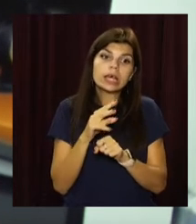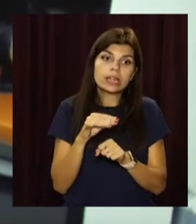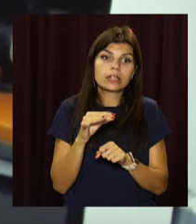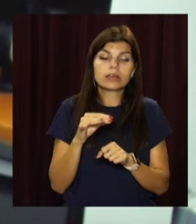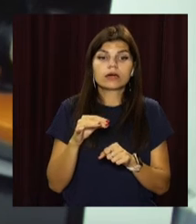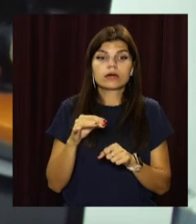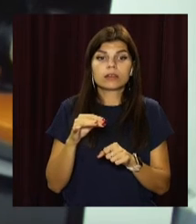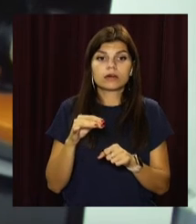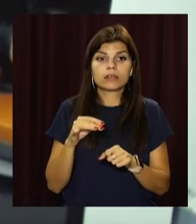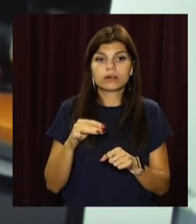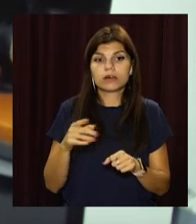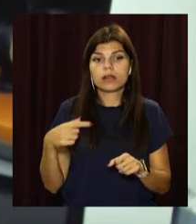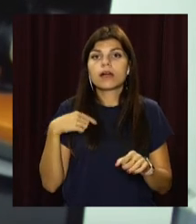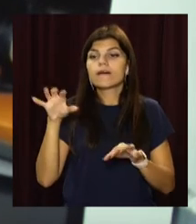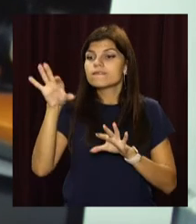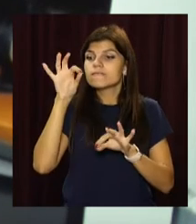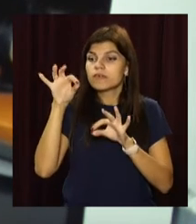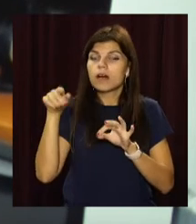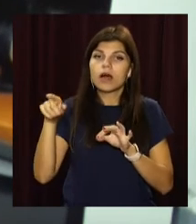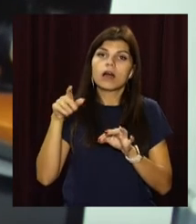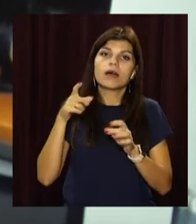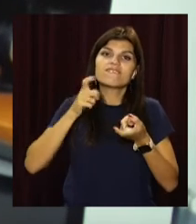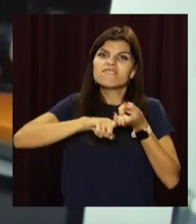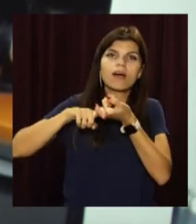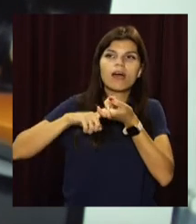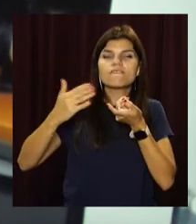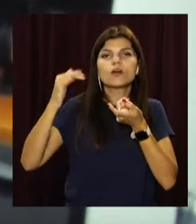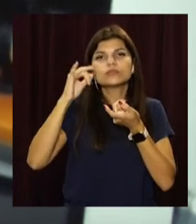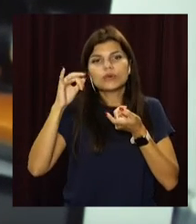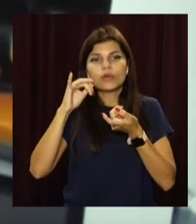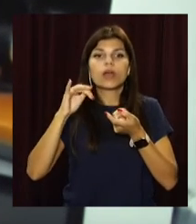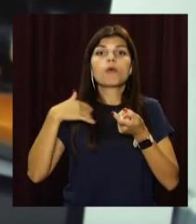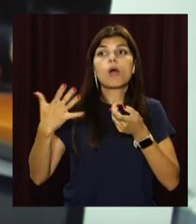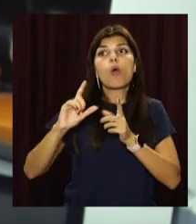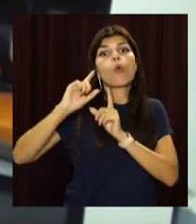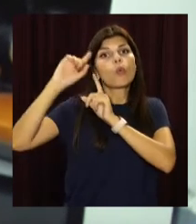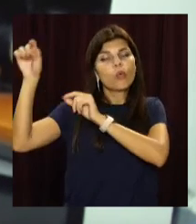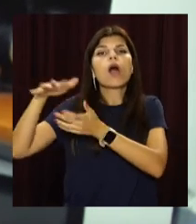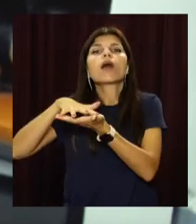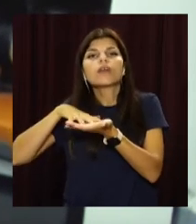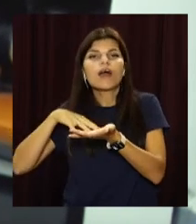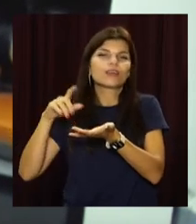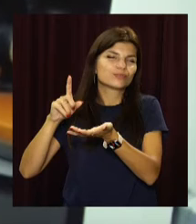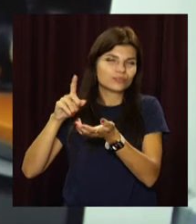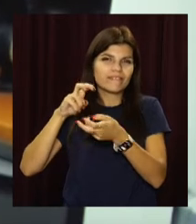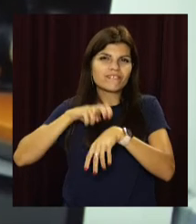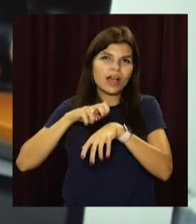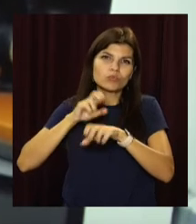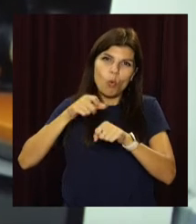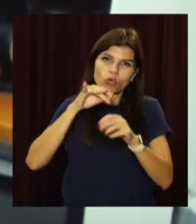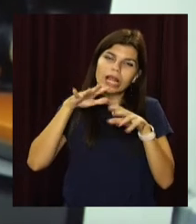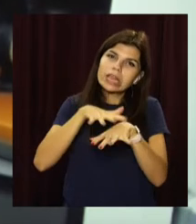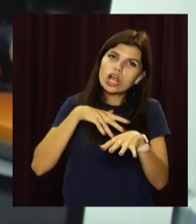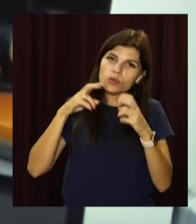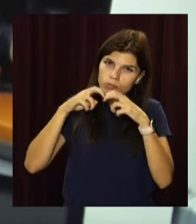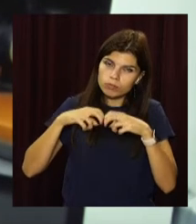вещи, которые вот, я отобрал тех больных, чтобы делали после нашего отъезда местные ваши врачи. И